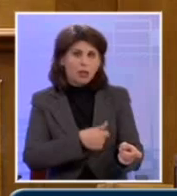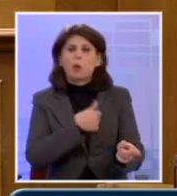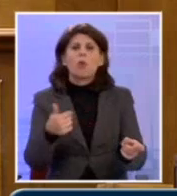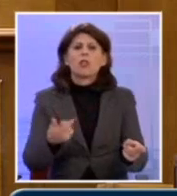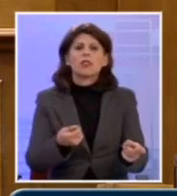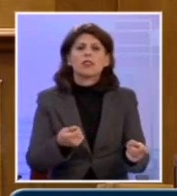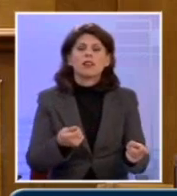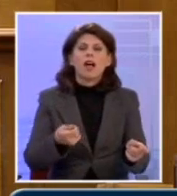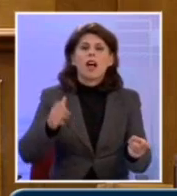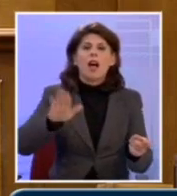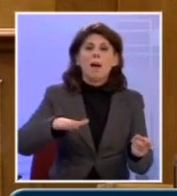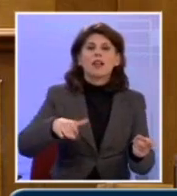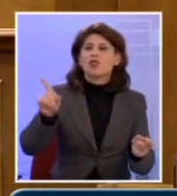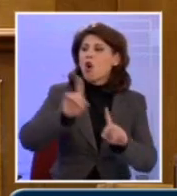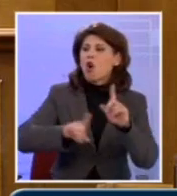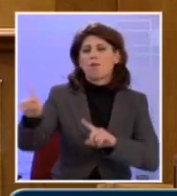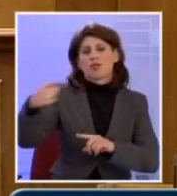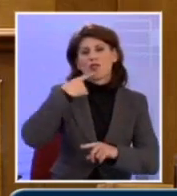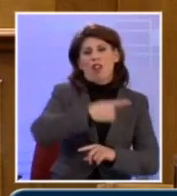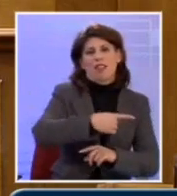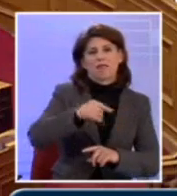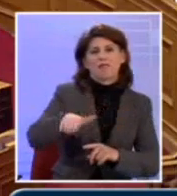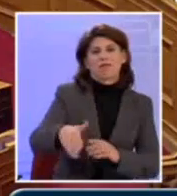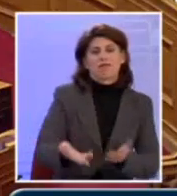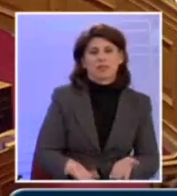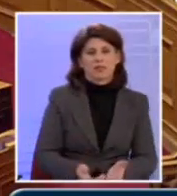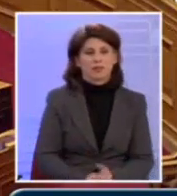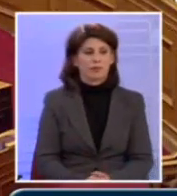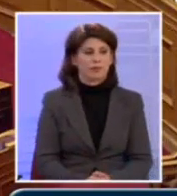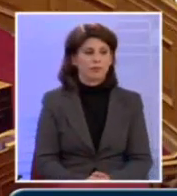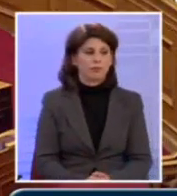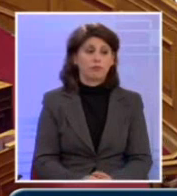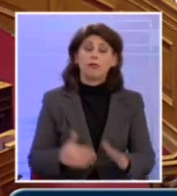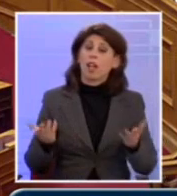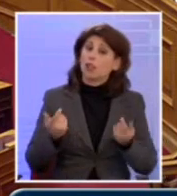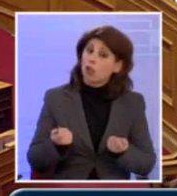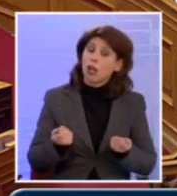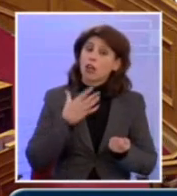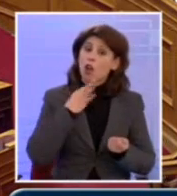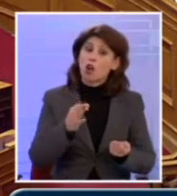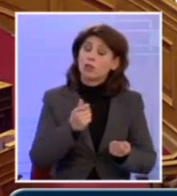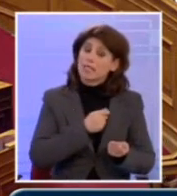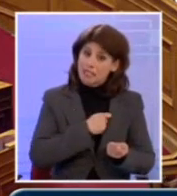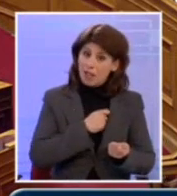να απαξιώνουν όσους τις εκφωνούν. Αν όμως το κάνουν διότι πιστεύουν